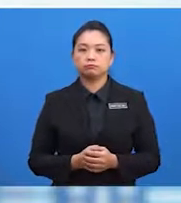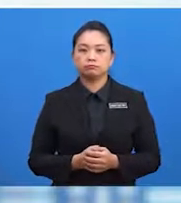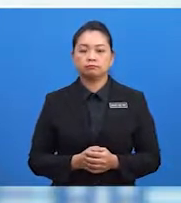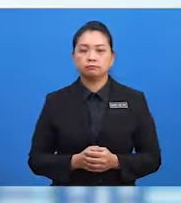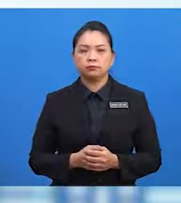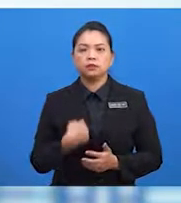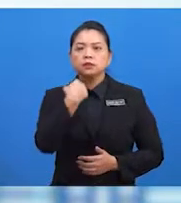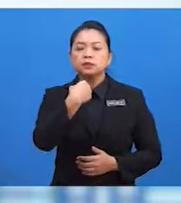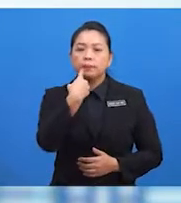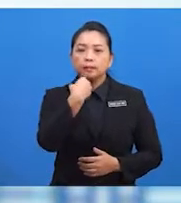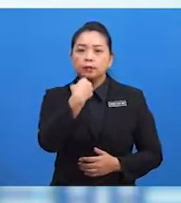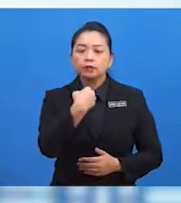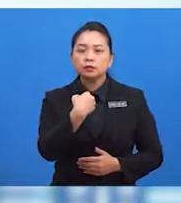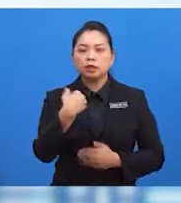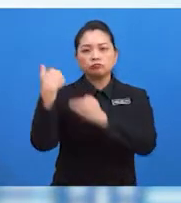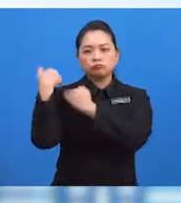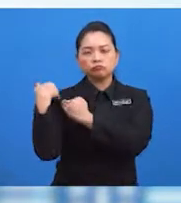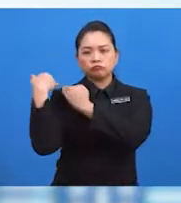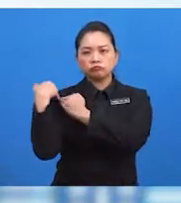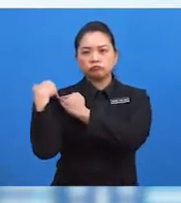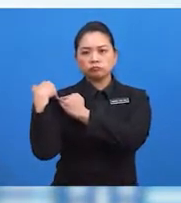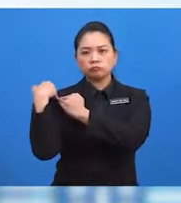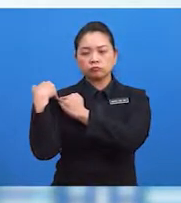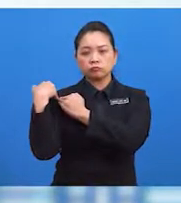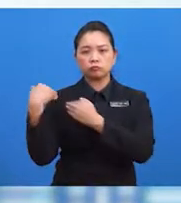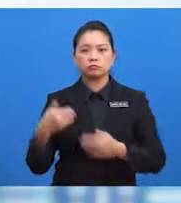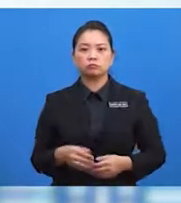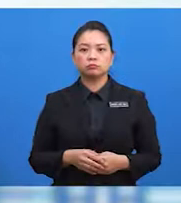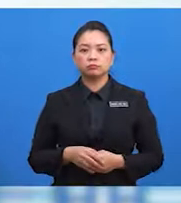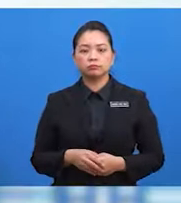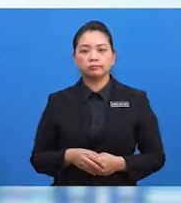Pihak manakah yang bertanggungjawab menyediakan kemudahan ini?